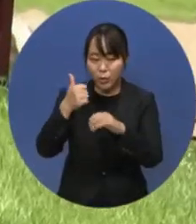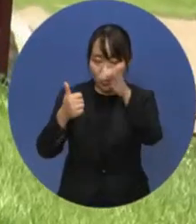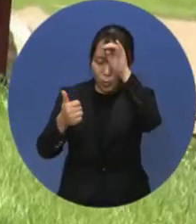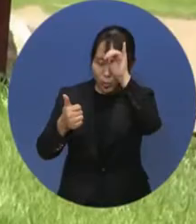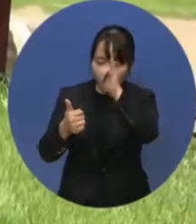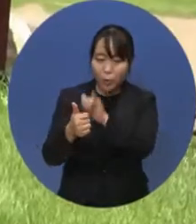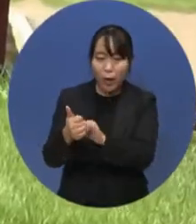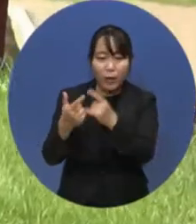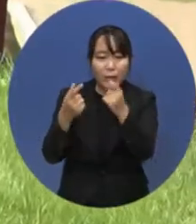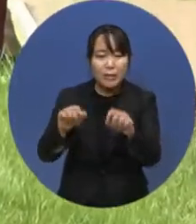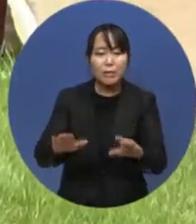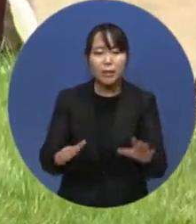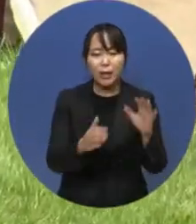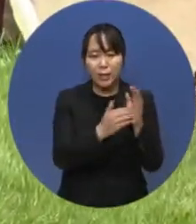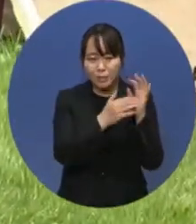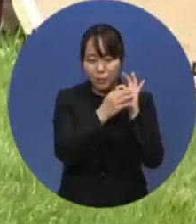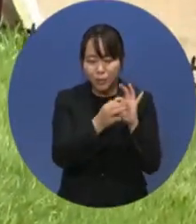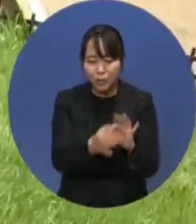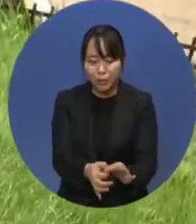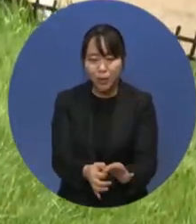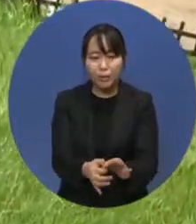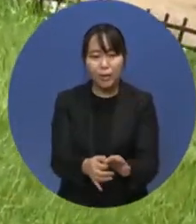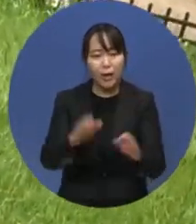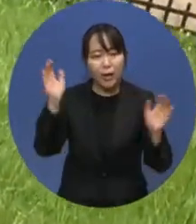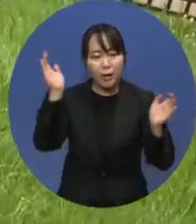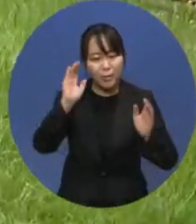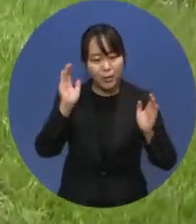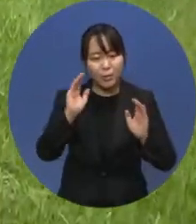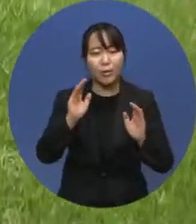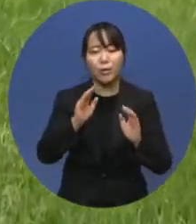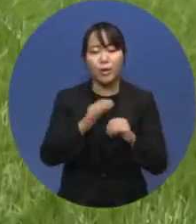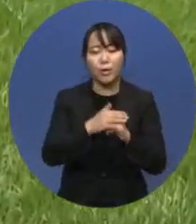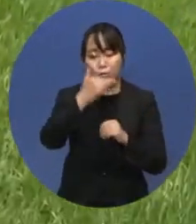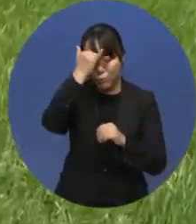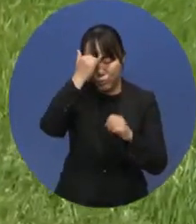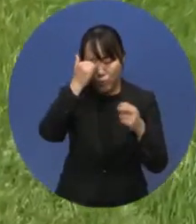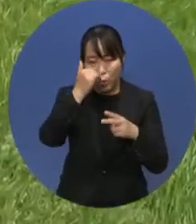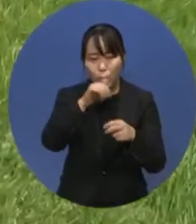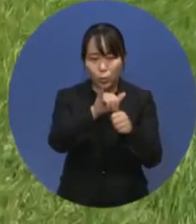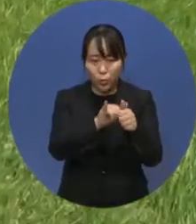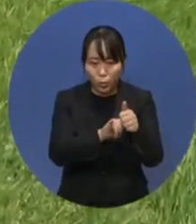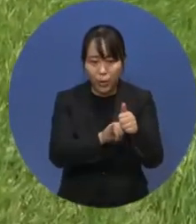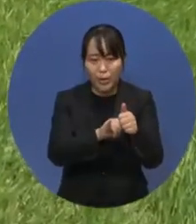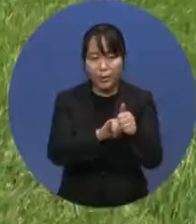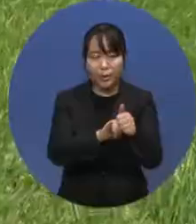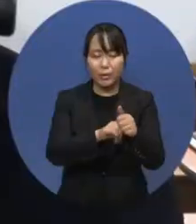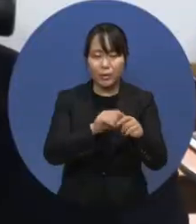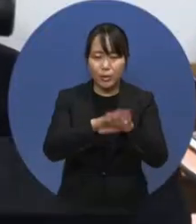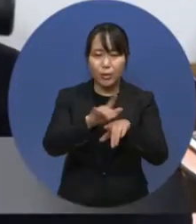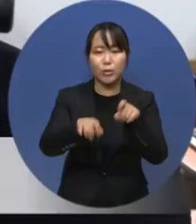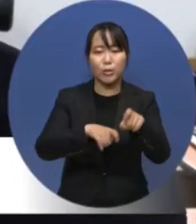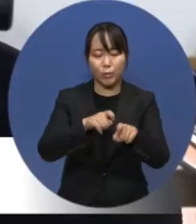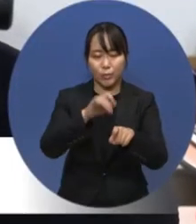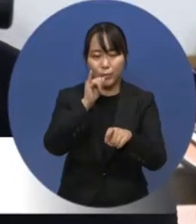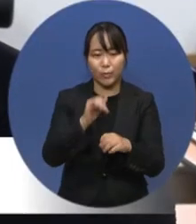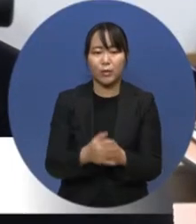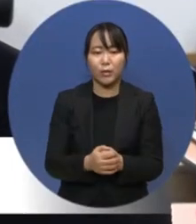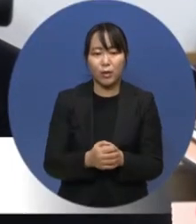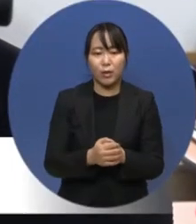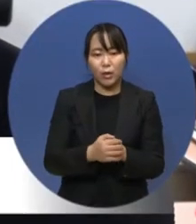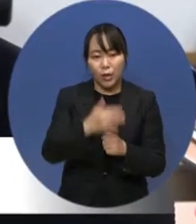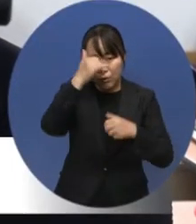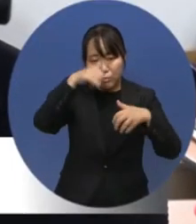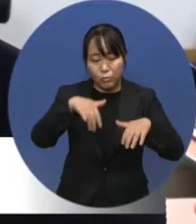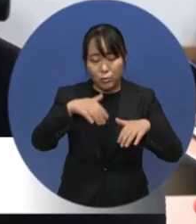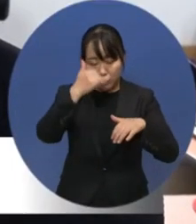정신이 현재까지 이어져 청소년들에게 충효의 실천 운동이 전개되고 있습니다. 충효예가